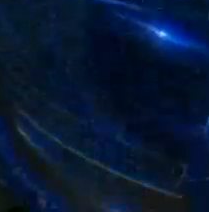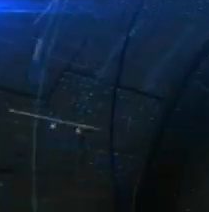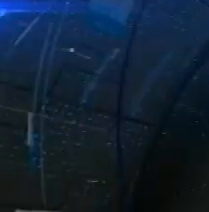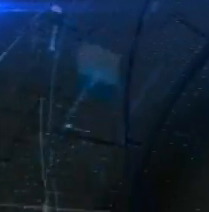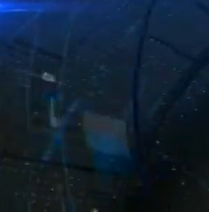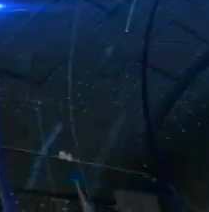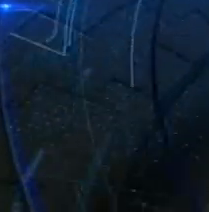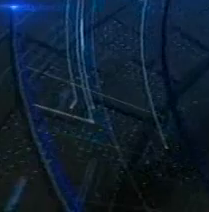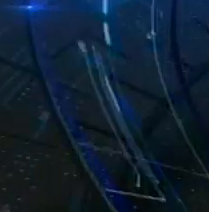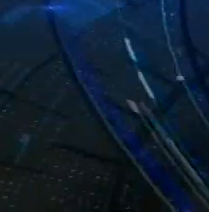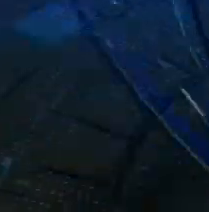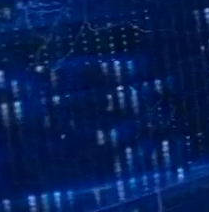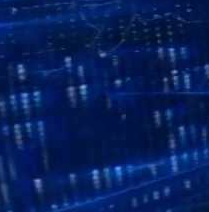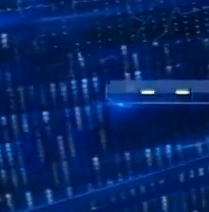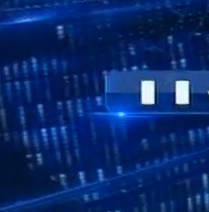Музика